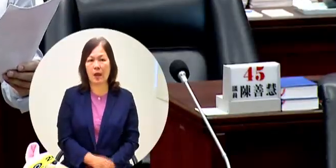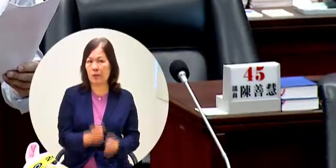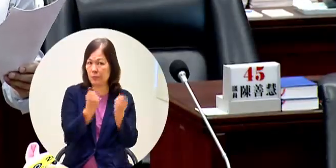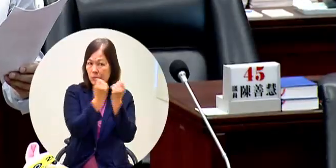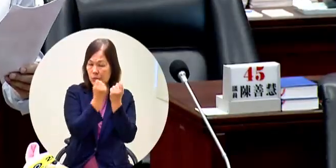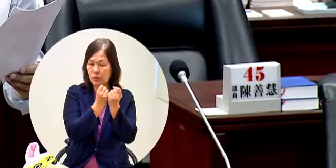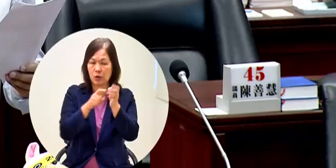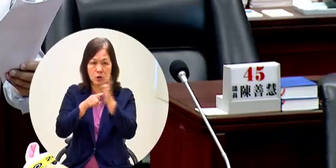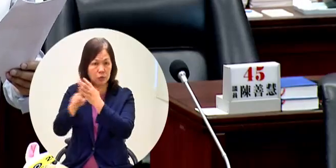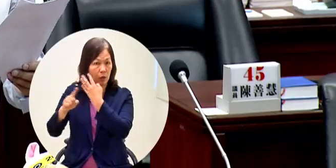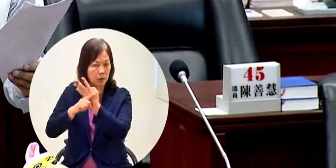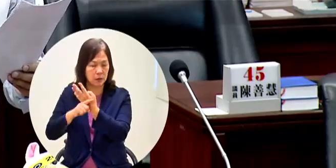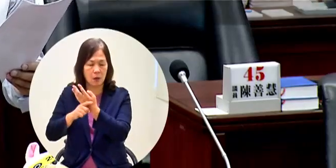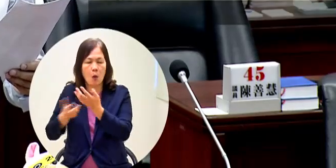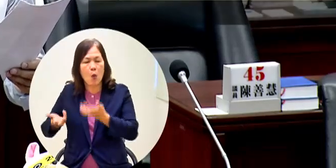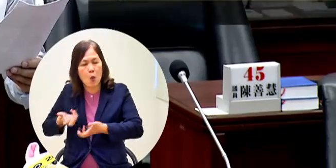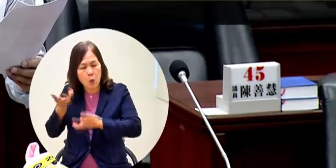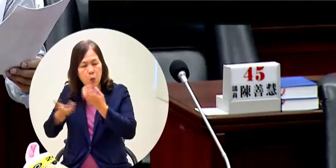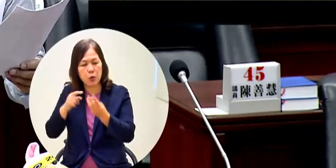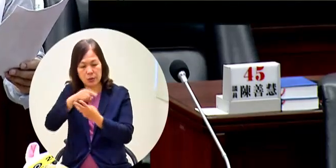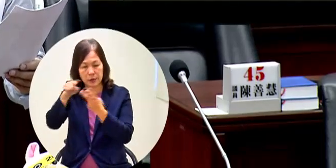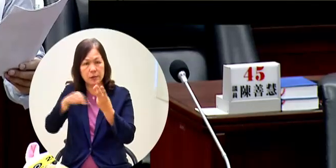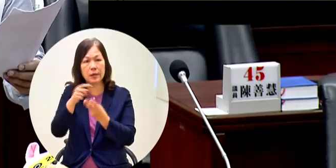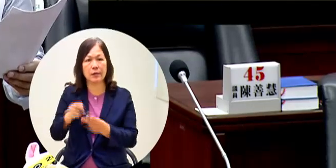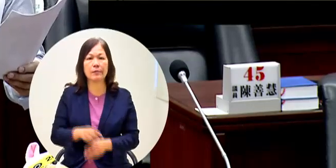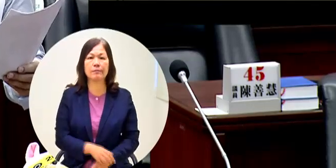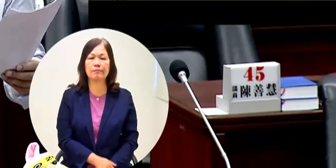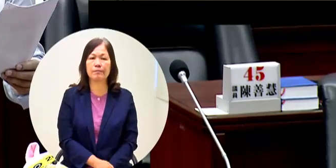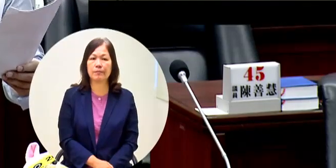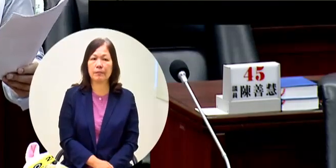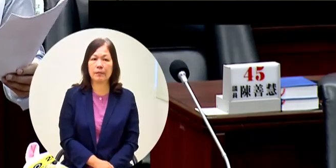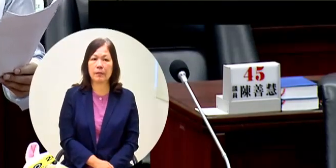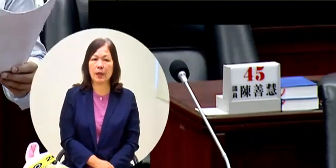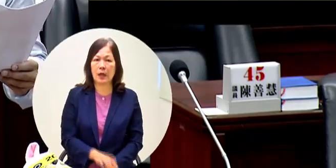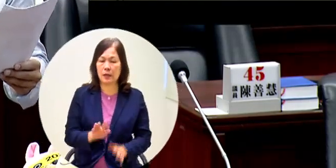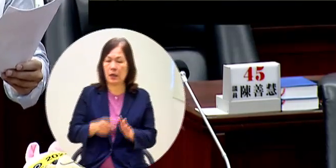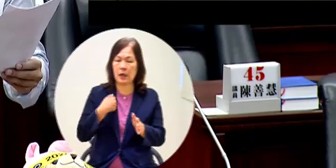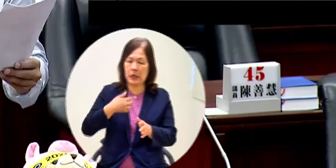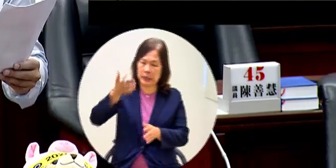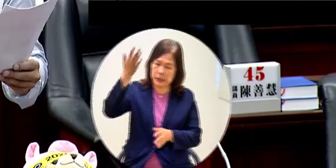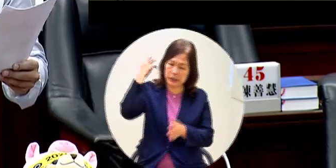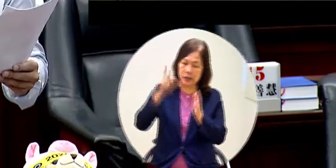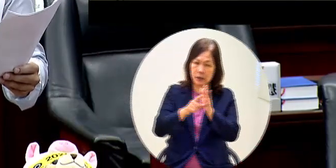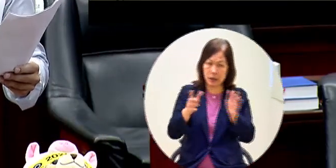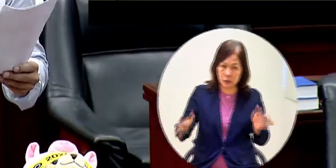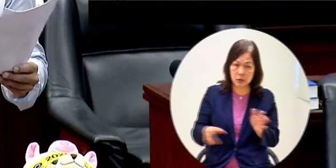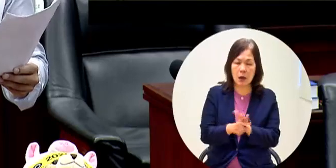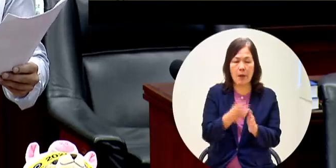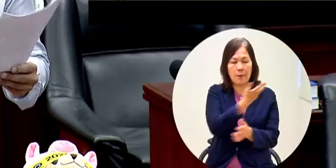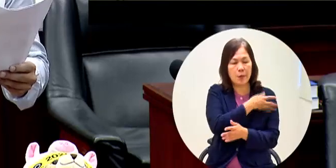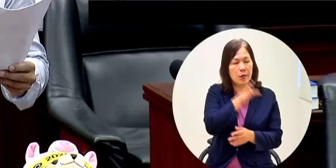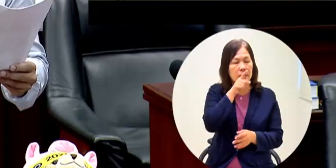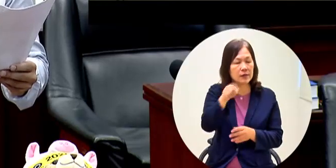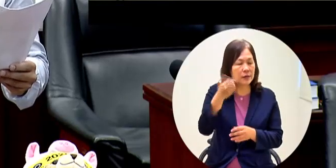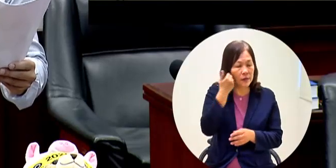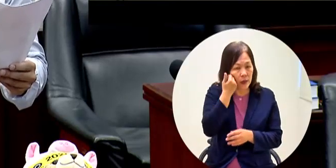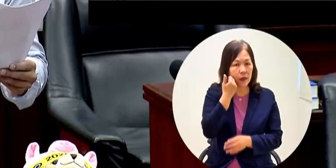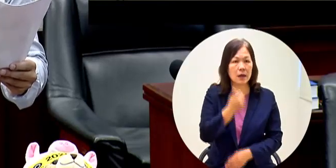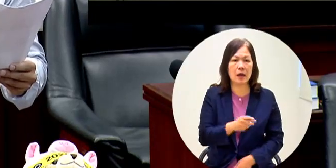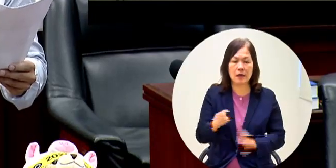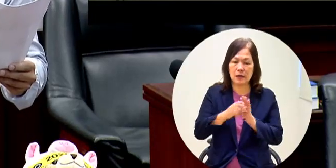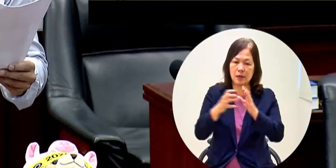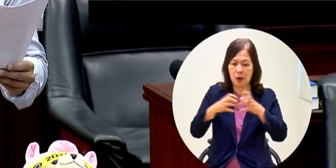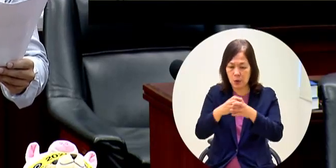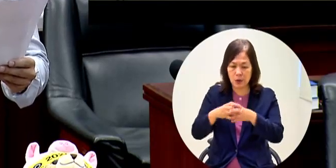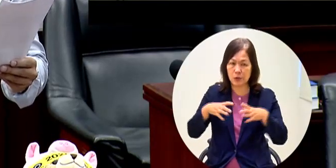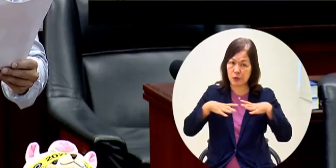业、热情吼，市长，伫过去吼这段时间吼，无论是你的基友也好，你遮的市府官员